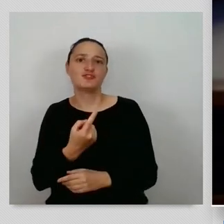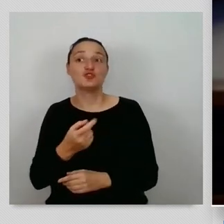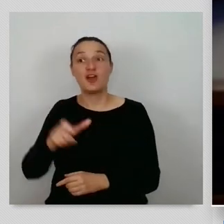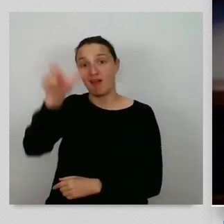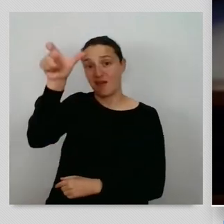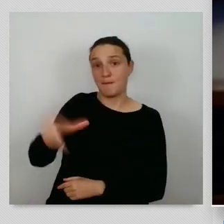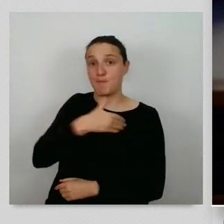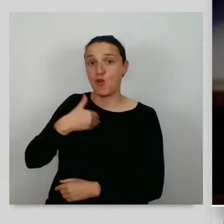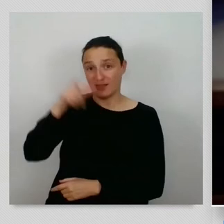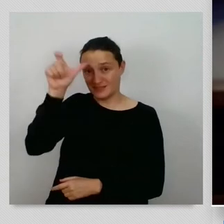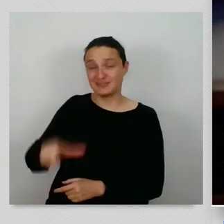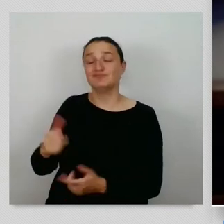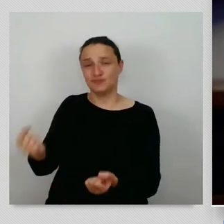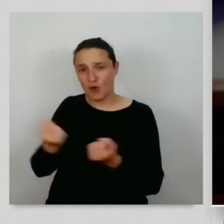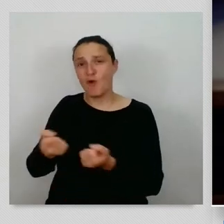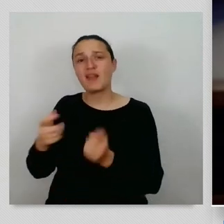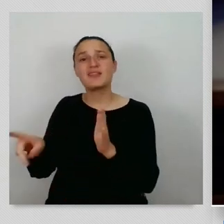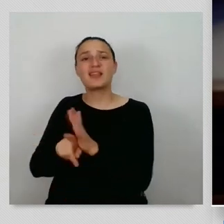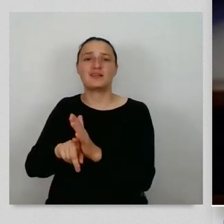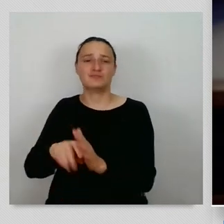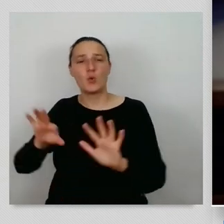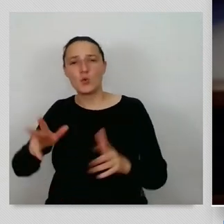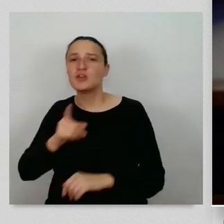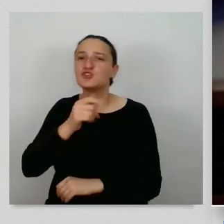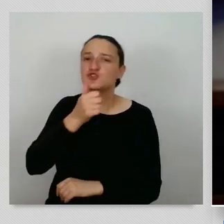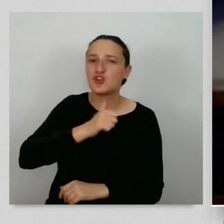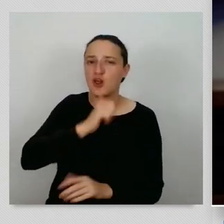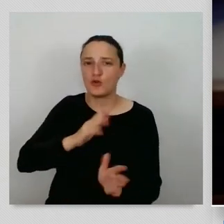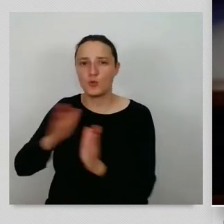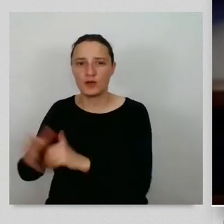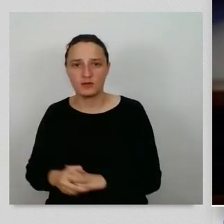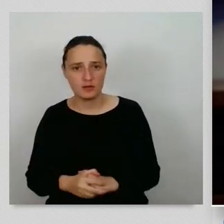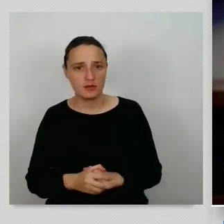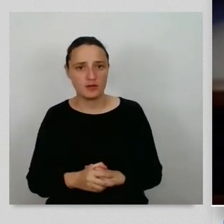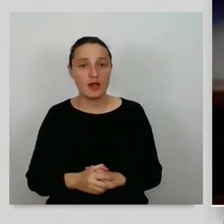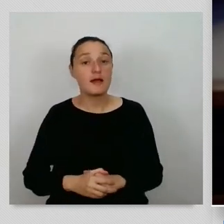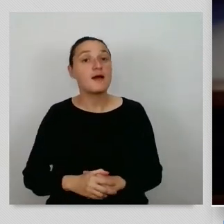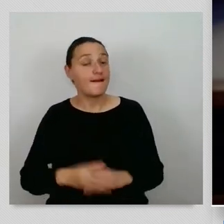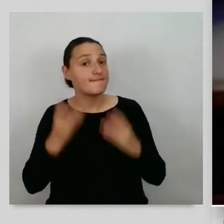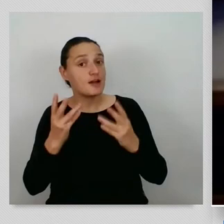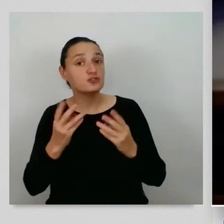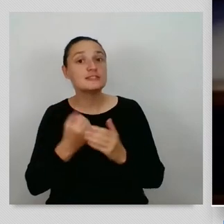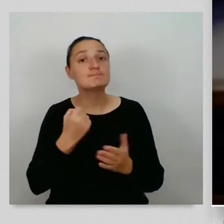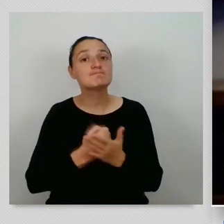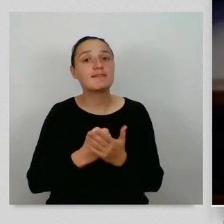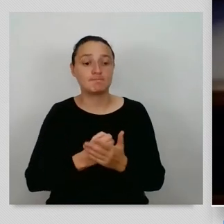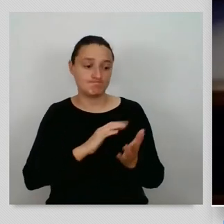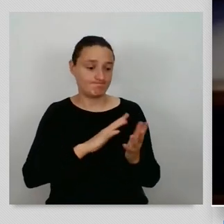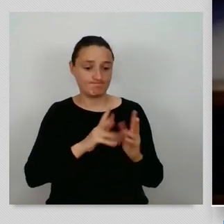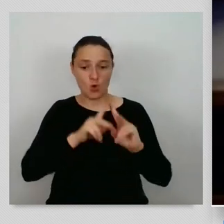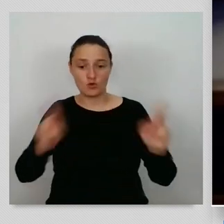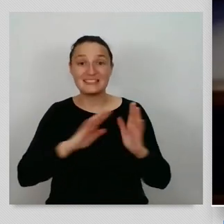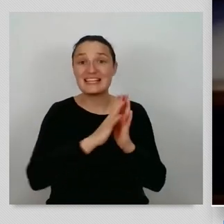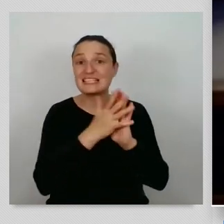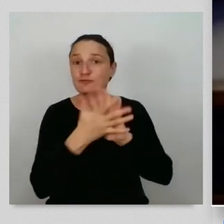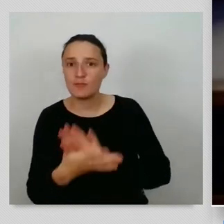tego Zielonego Ładu. Tylko że musimy pamiętać jedną rzecz, że przy tych wszystkich transformacjach oczywiście nie możemy zapomnieć